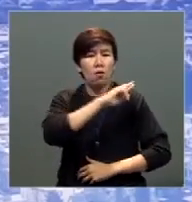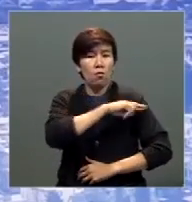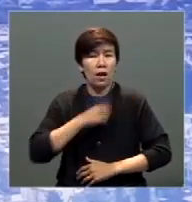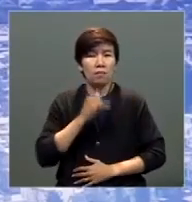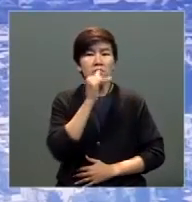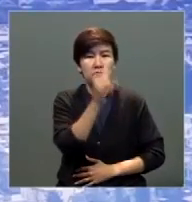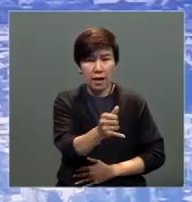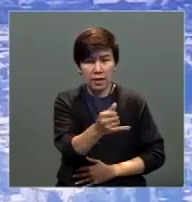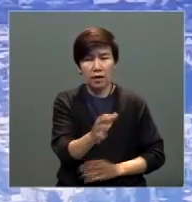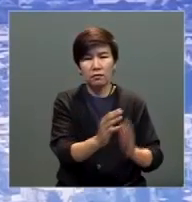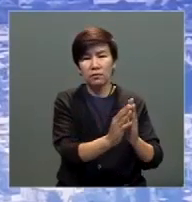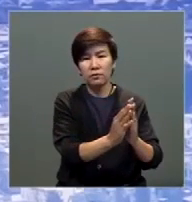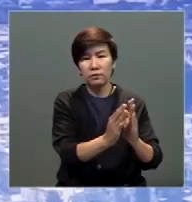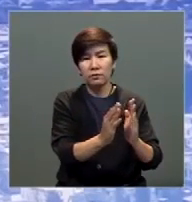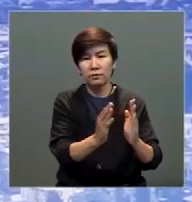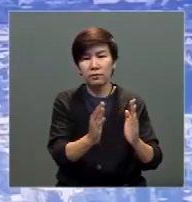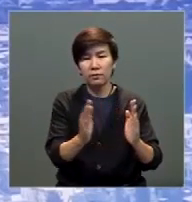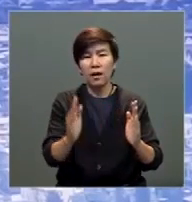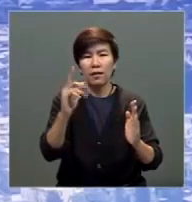อาการก็ค่อยๆแย่ลงและก็เสียชีวิตในวันที่20